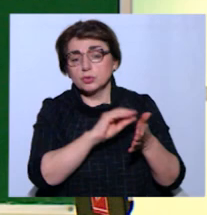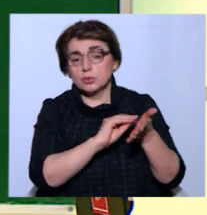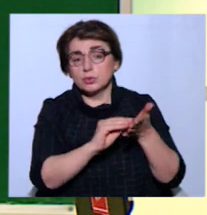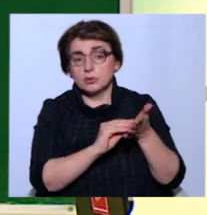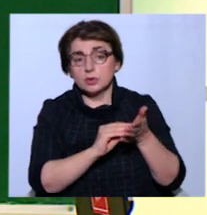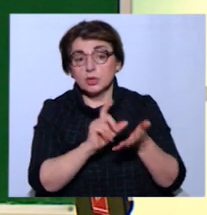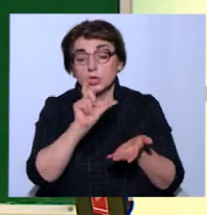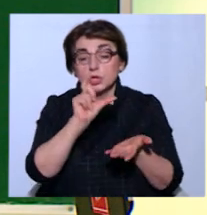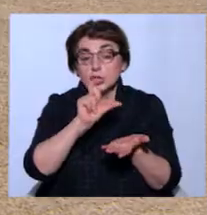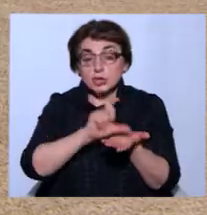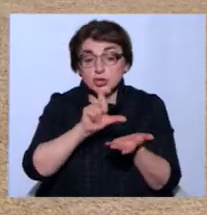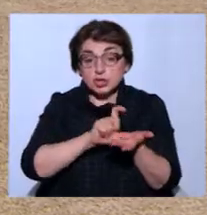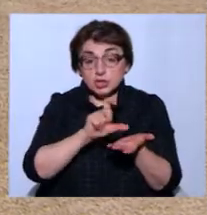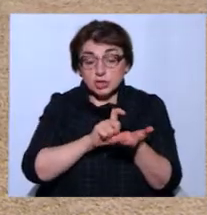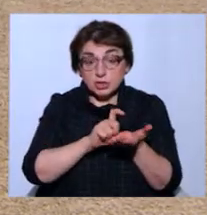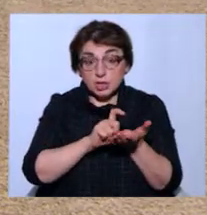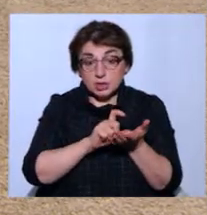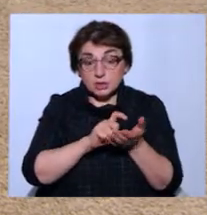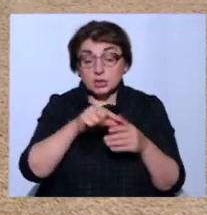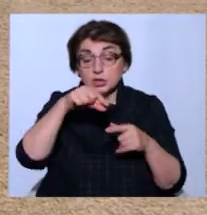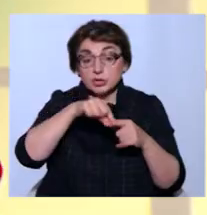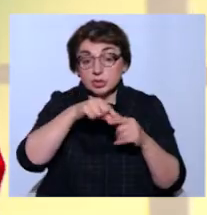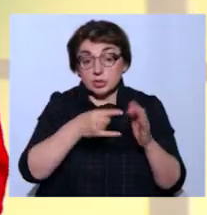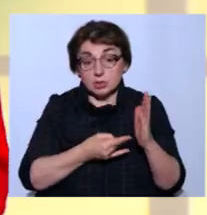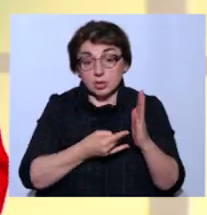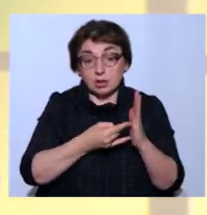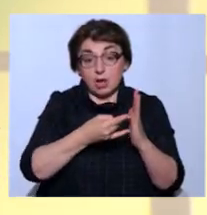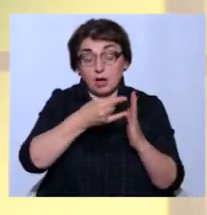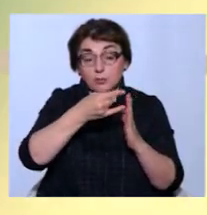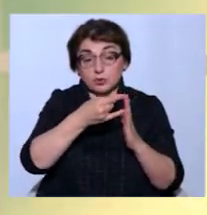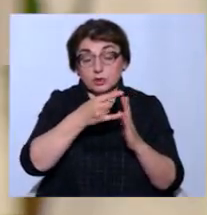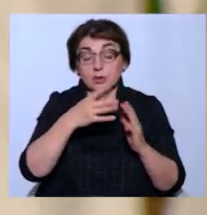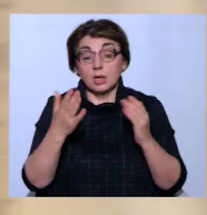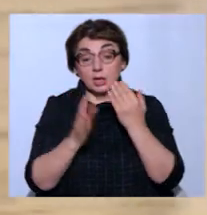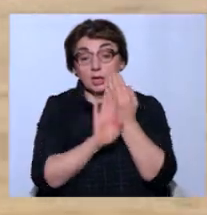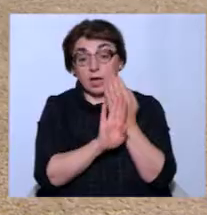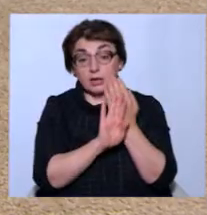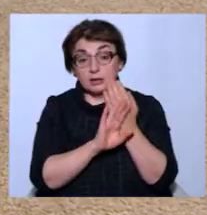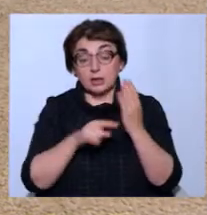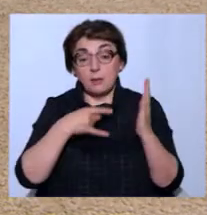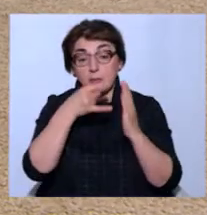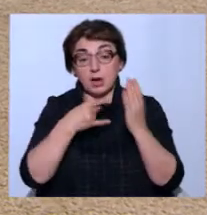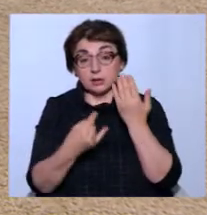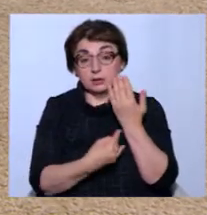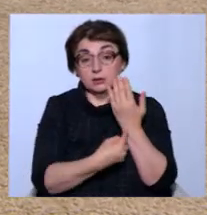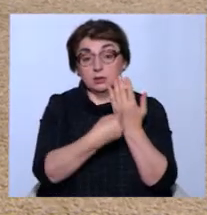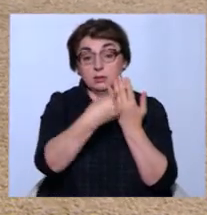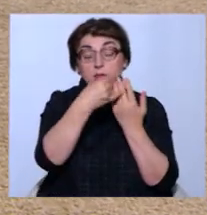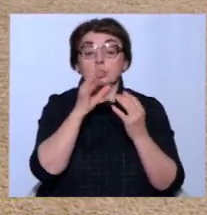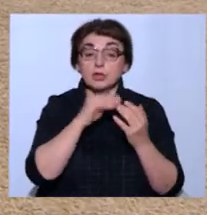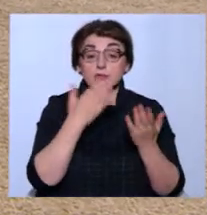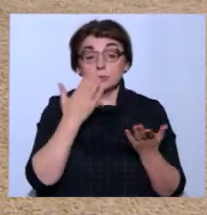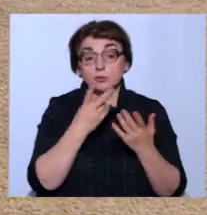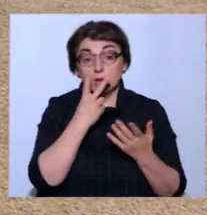ჭიქიდან სარჭის ამოცოცებას გარედან მაგნიტის მიდებით შევძლებთ? როგორ ფიქრობთ? მოდით დავწეროთ, რომ შევძლებთ. აბა